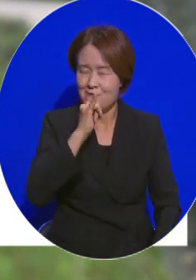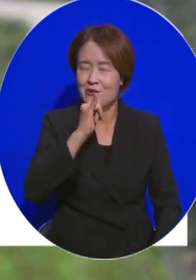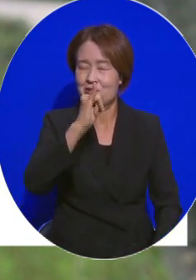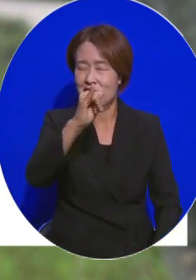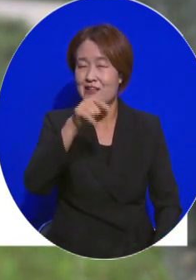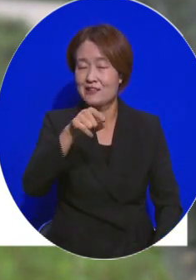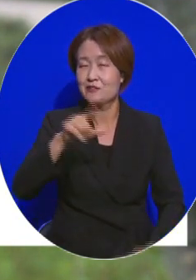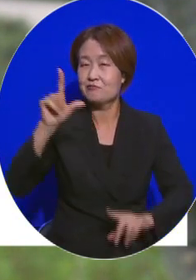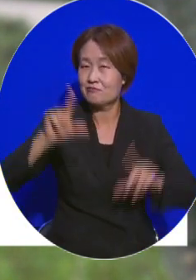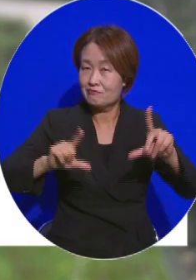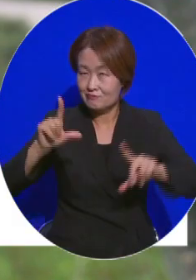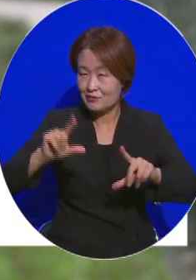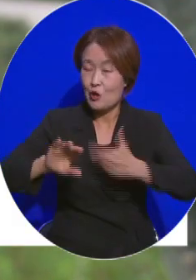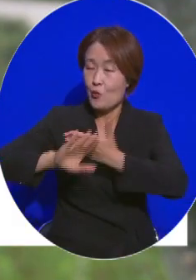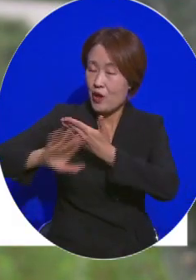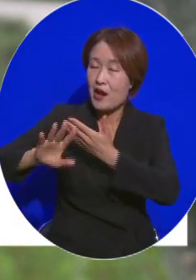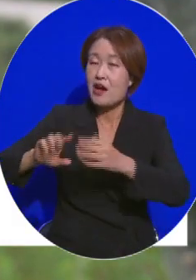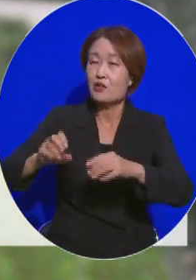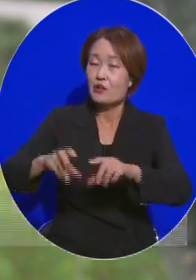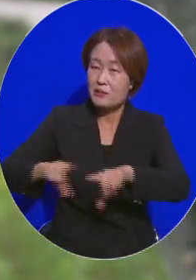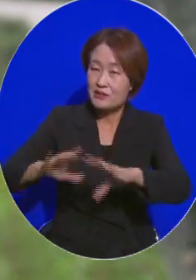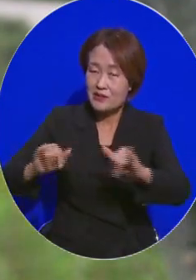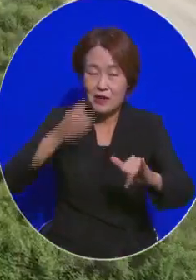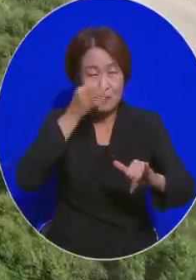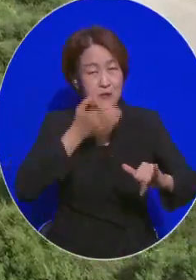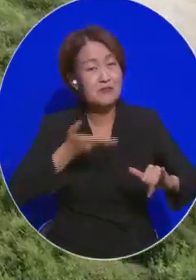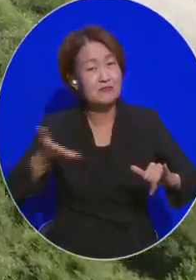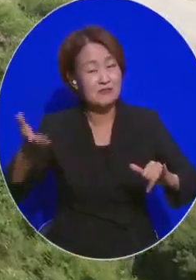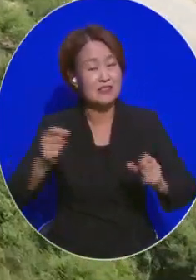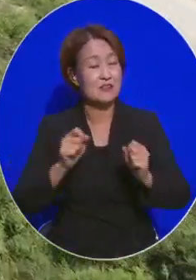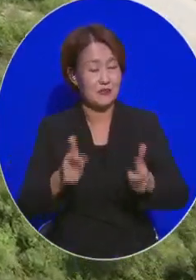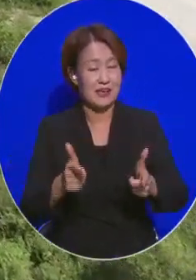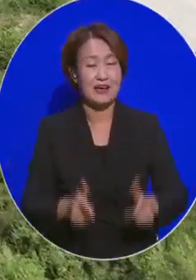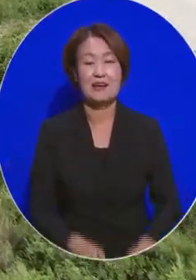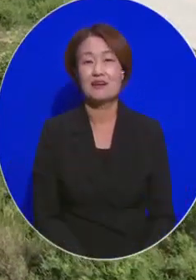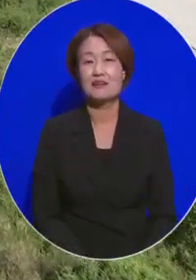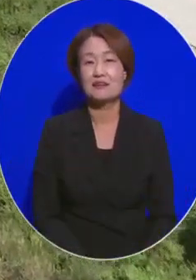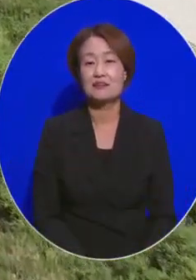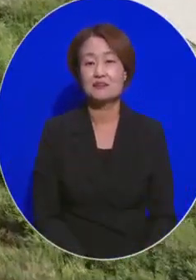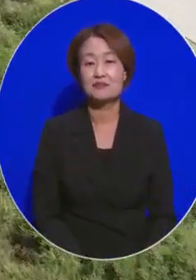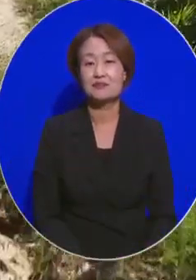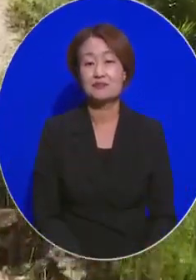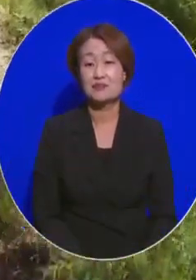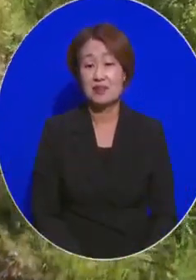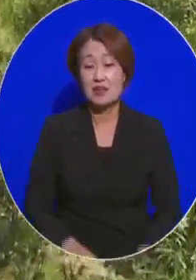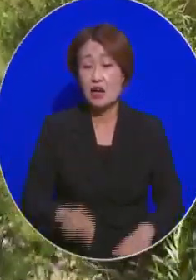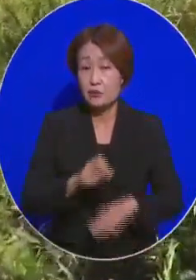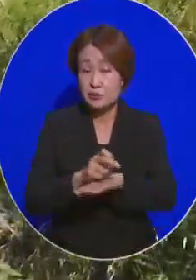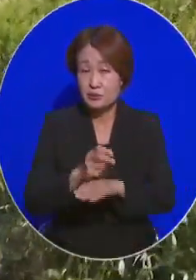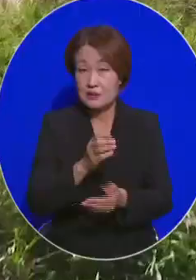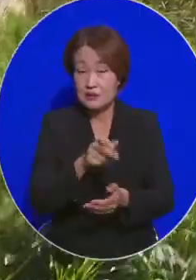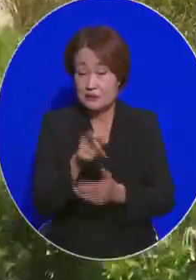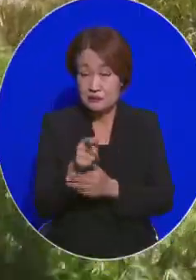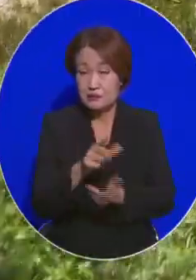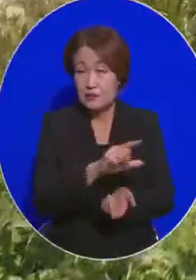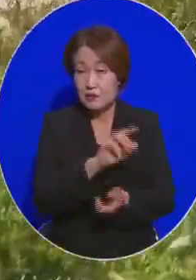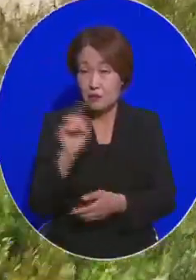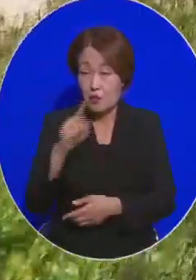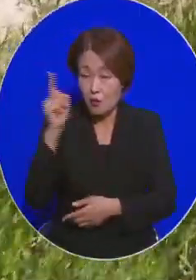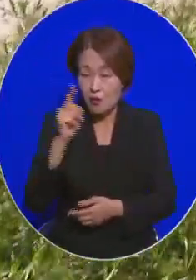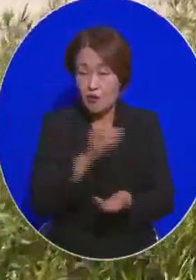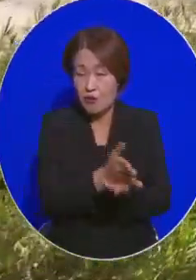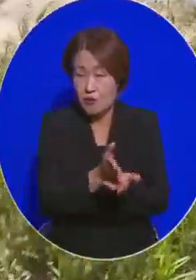이들에게 선보이는 좋은 기회가 되었습니다. 대한민국 방위산업 전시회는 21일부터